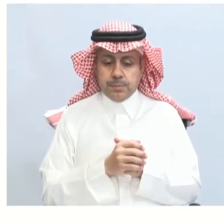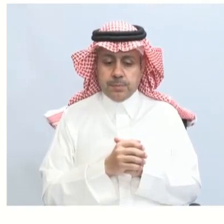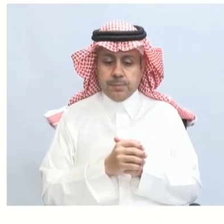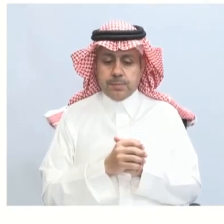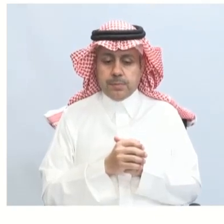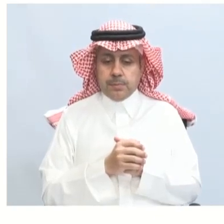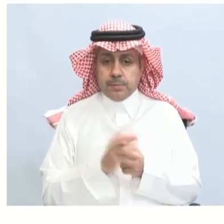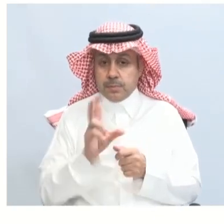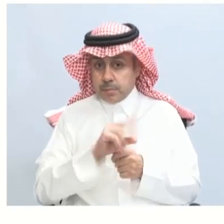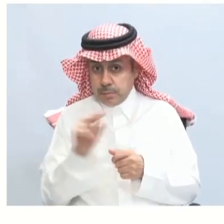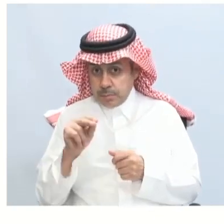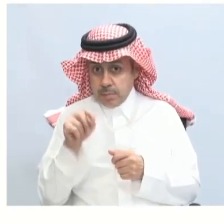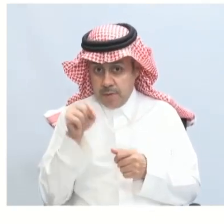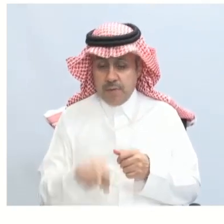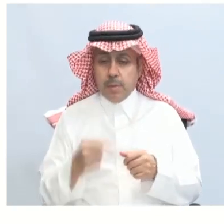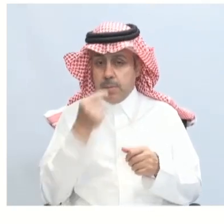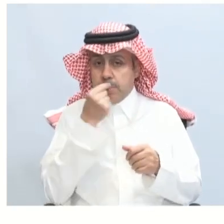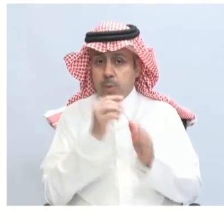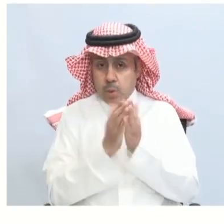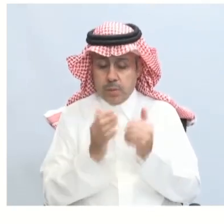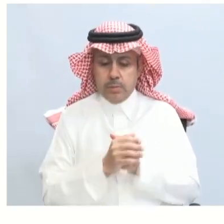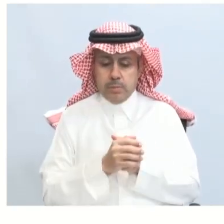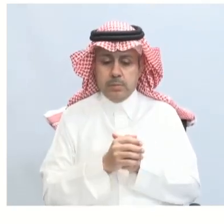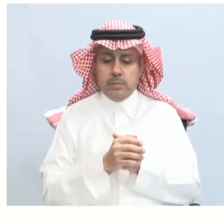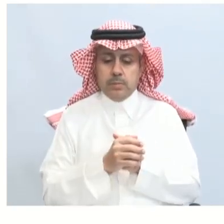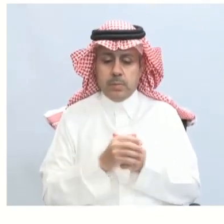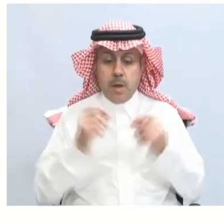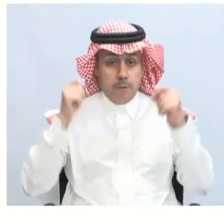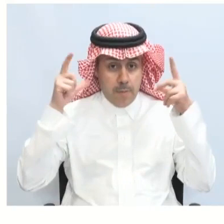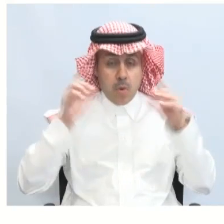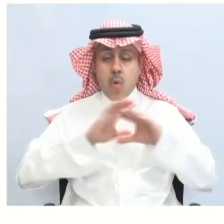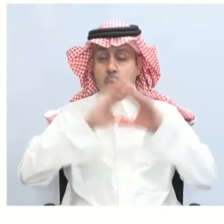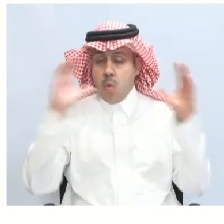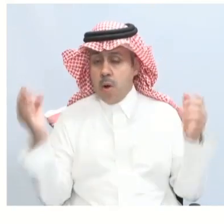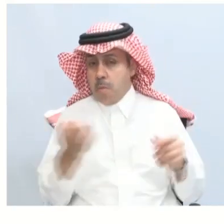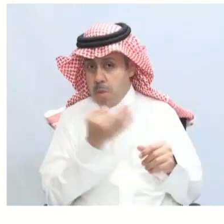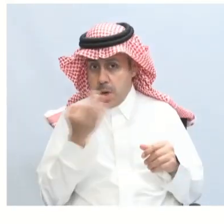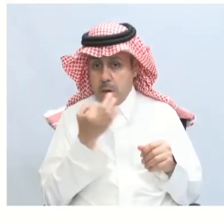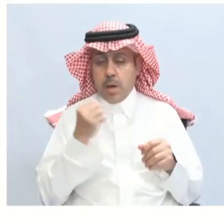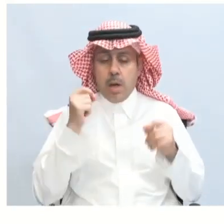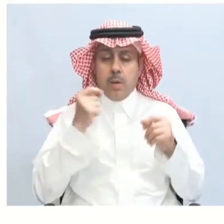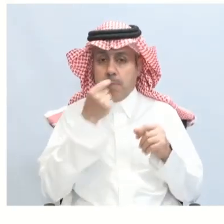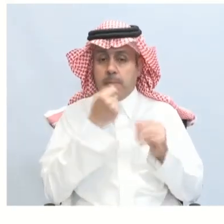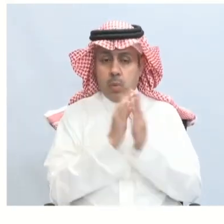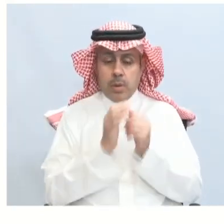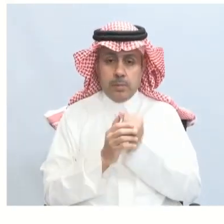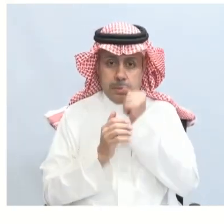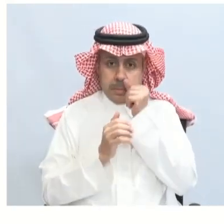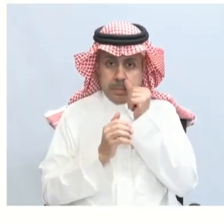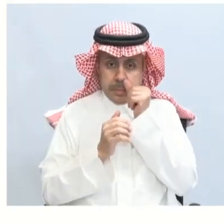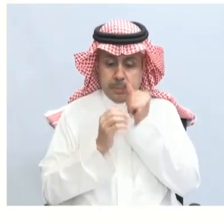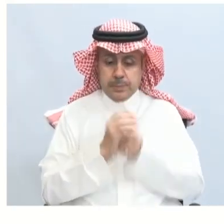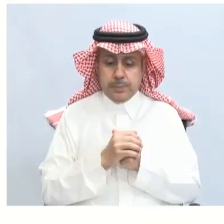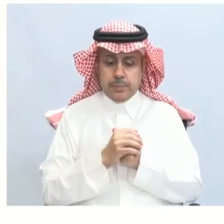الكريم الامثال في القران الكريم الخيارات يفهمها كل من يقرا القران الكريم الخيار الاول الخيار